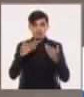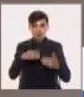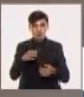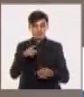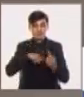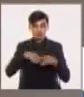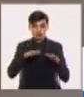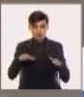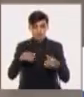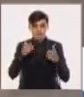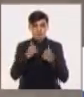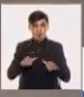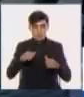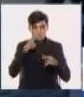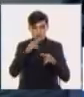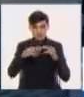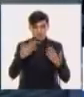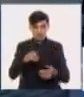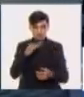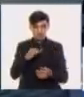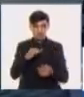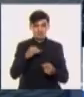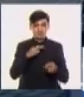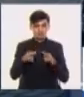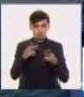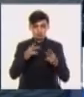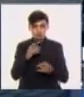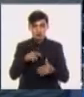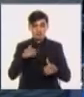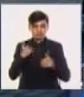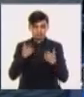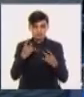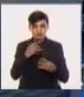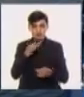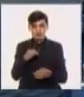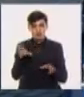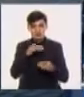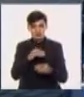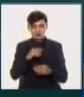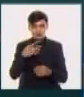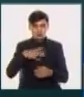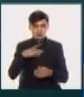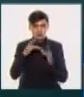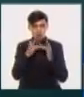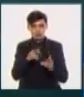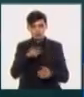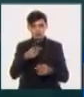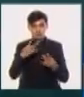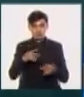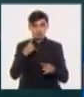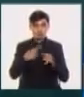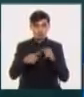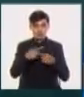форму. Учитывая близость жилых застроек к этим районам, это еще более бездумное решение. У нас в Алматы очень много